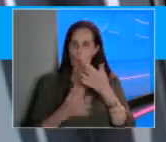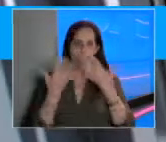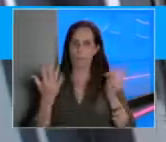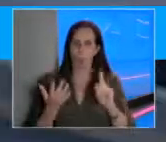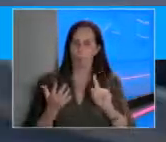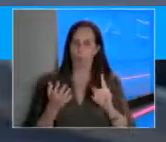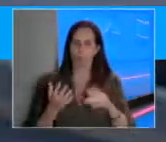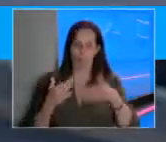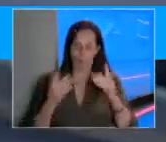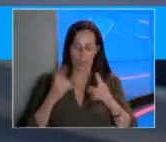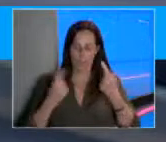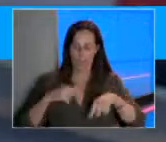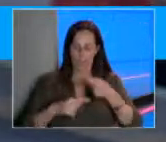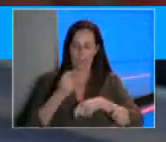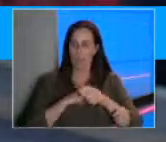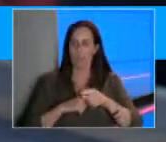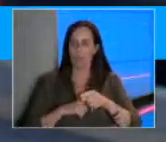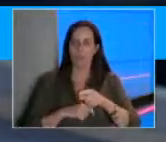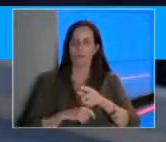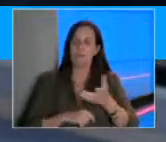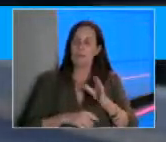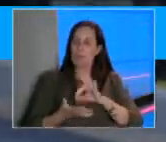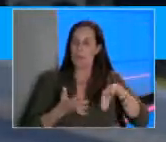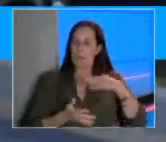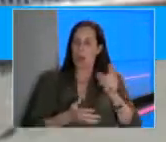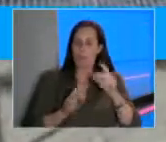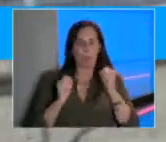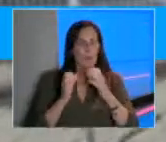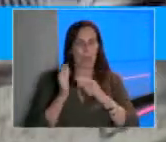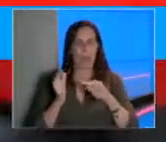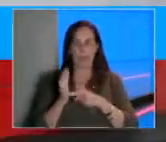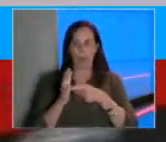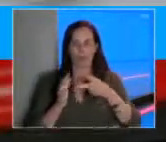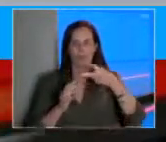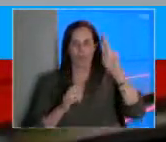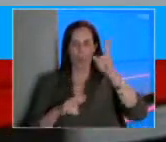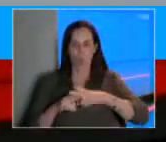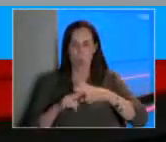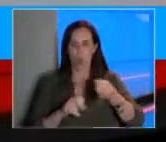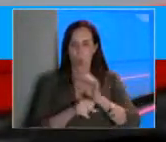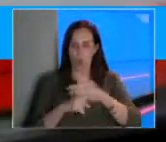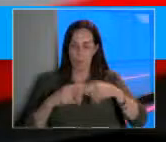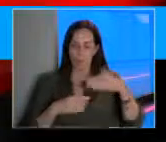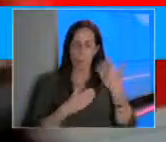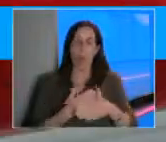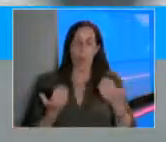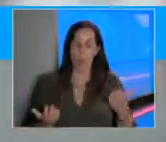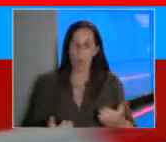ברור. נציגת משרד הבריאות העלתה ספקות בנוגע לתאריך הזה בגלל העלייה בתחלואה של הימים